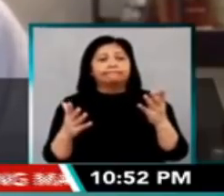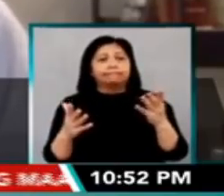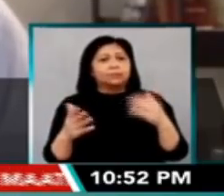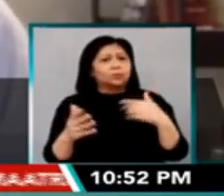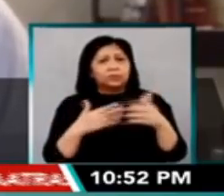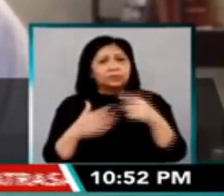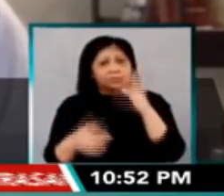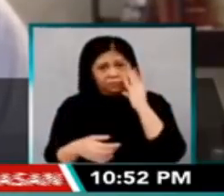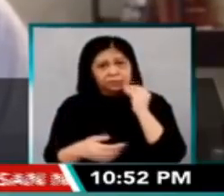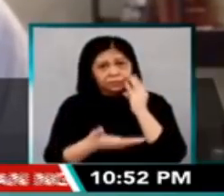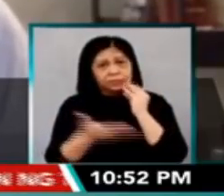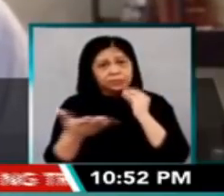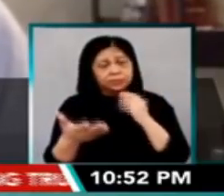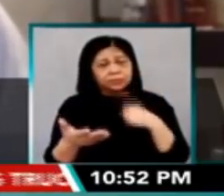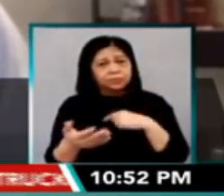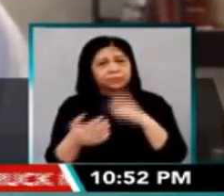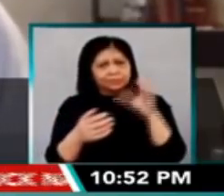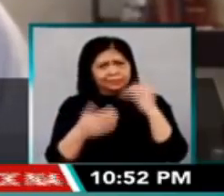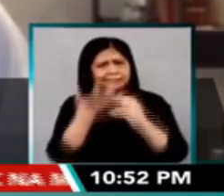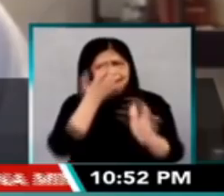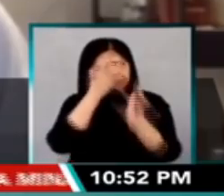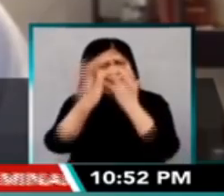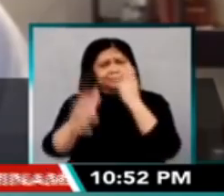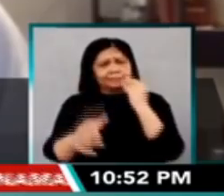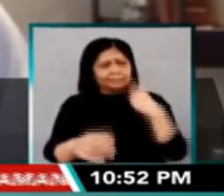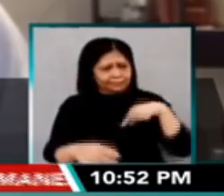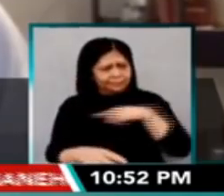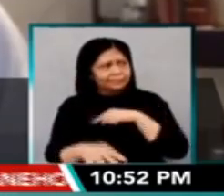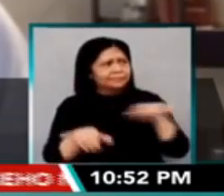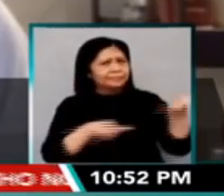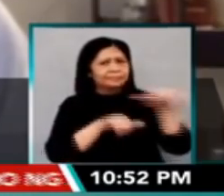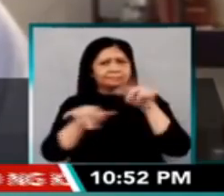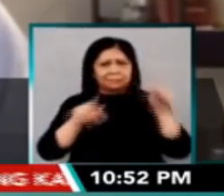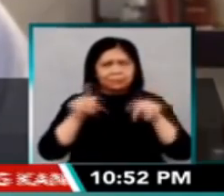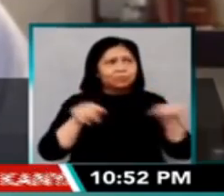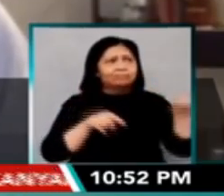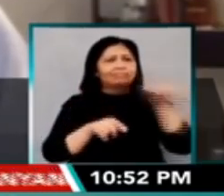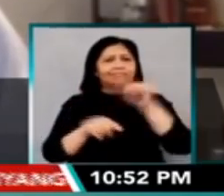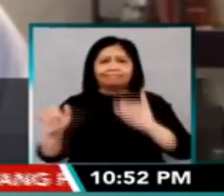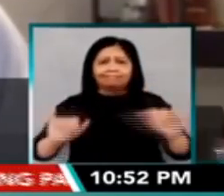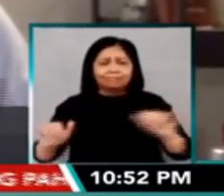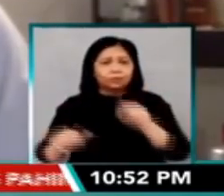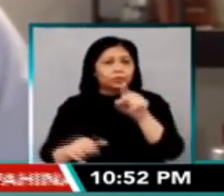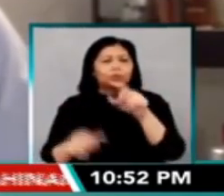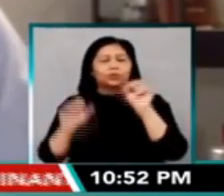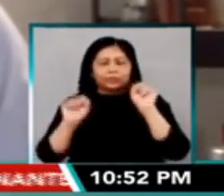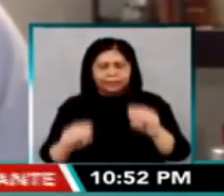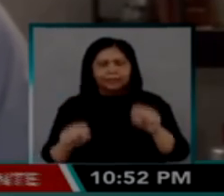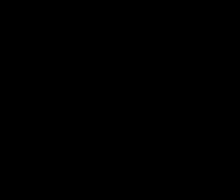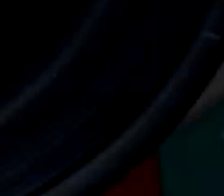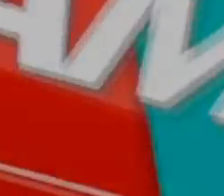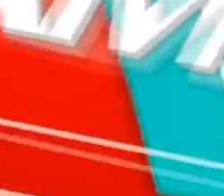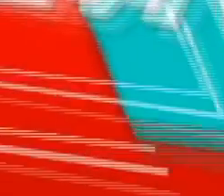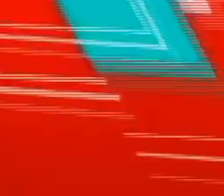through, that I've gone through it and we've gone through it and other people have gone through it and that you're gonna make it.